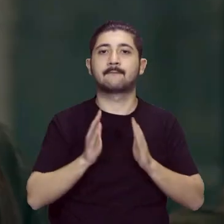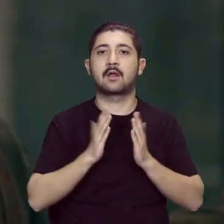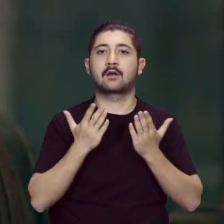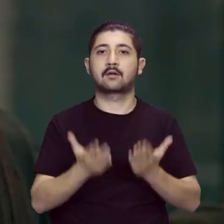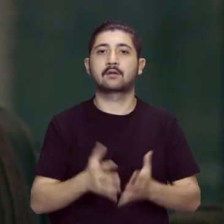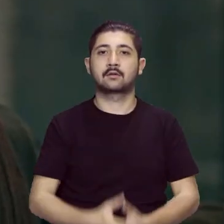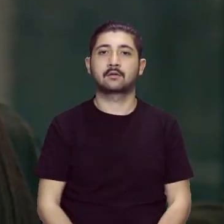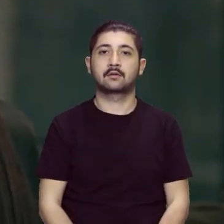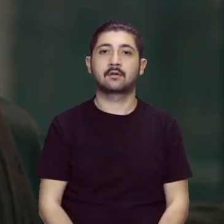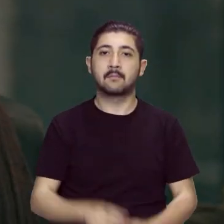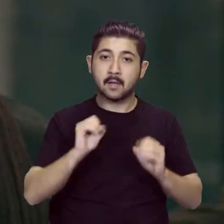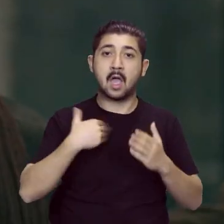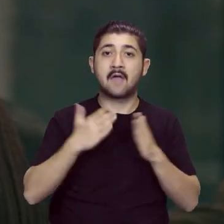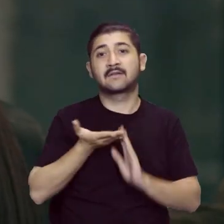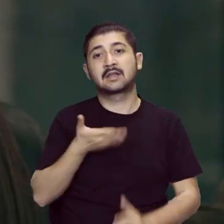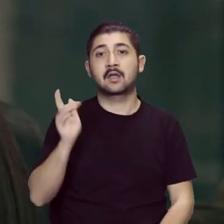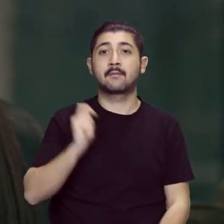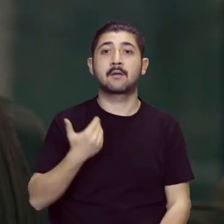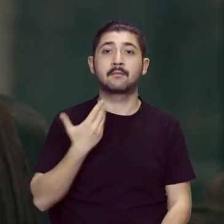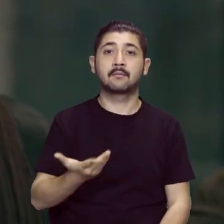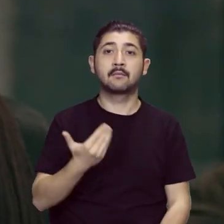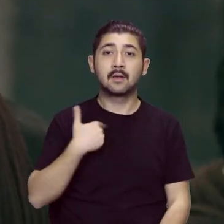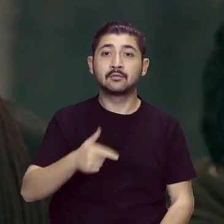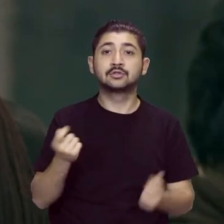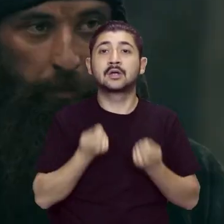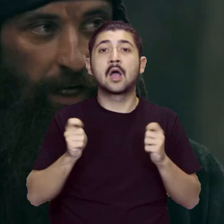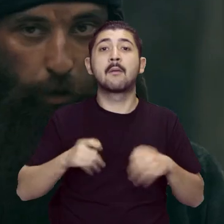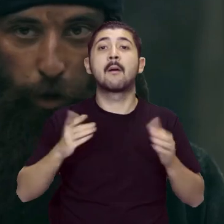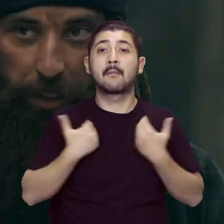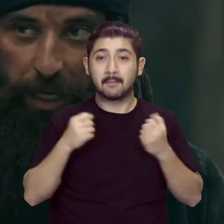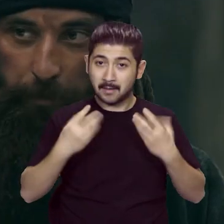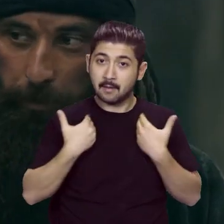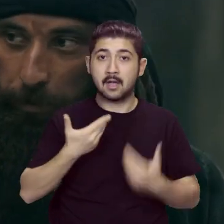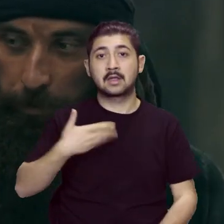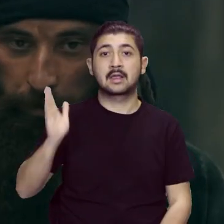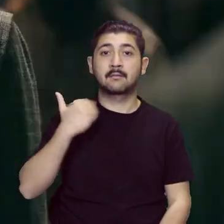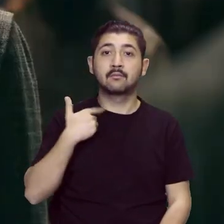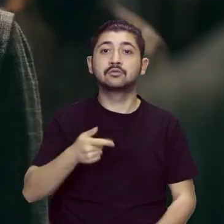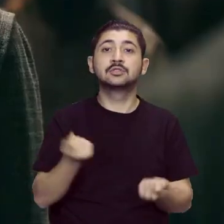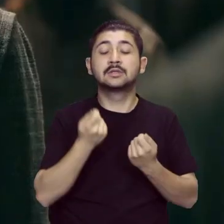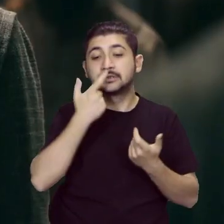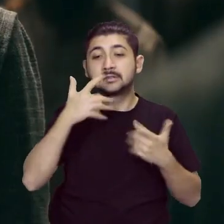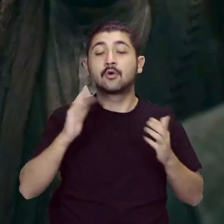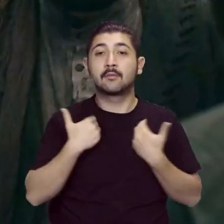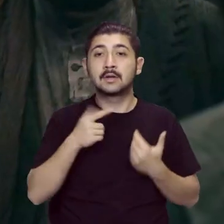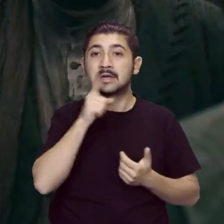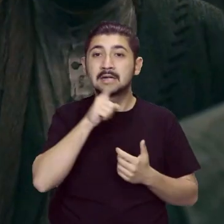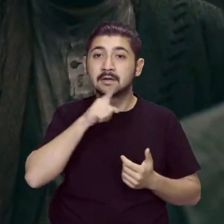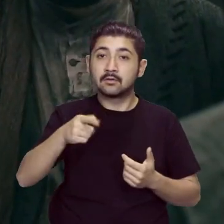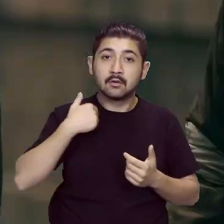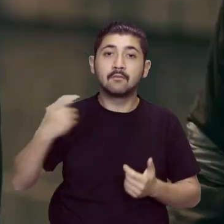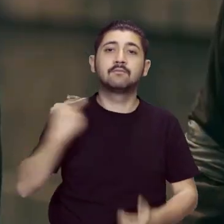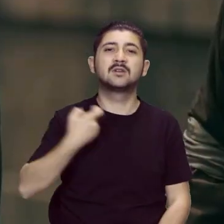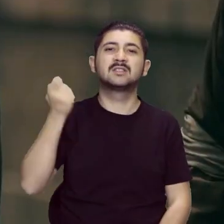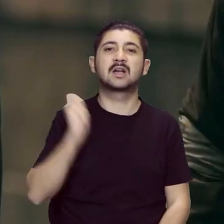edecek. Bırakın evlerinize gidelim. Ben artık burada çalışamam. Bırakın ne olur gidelim. Artık burada çalışamam. İngilizler sağ kovmaz